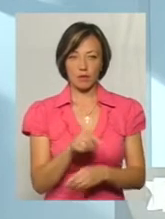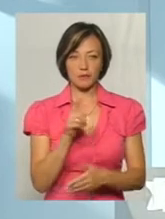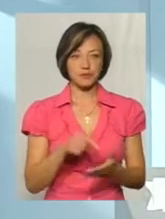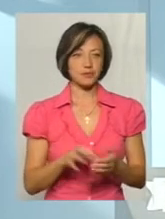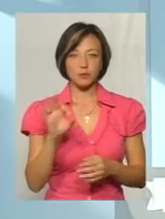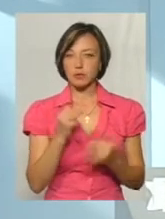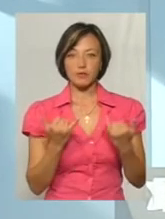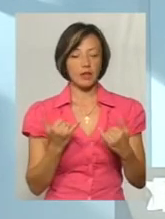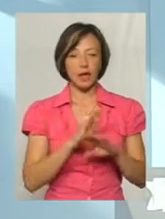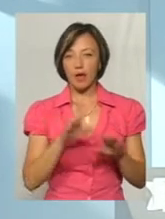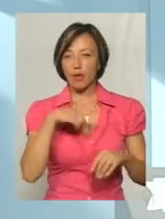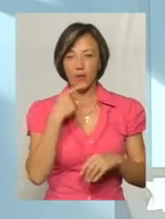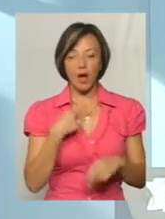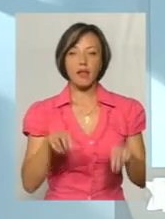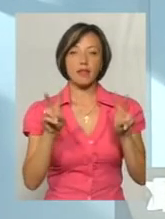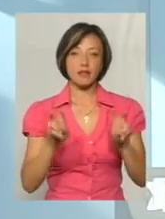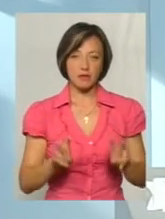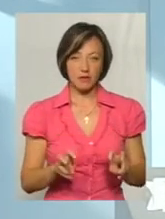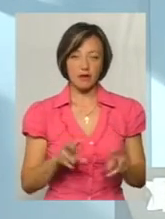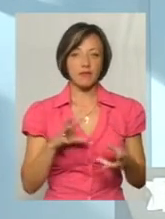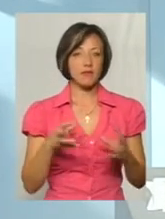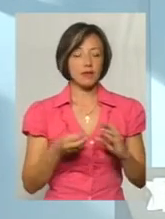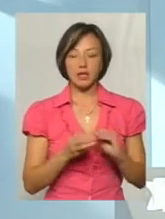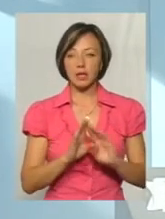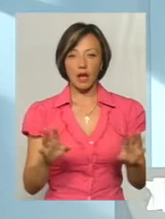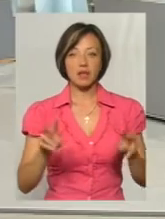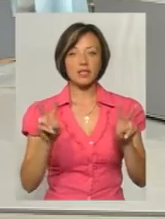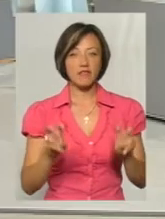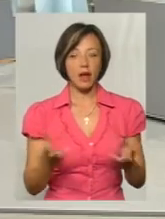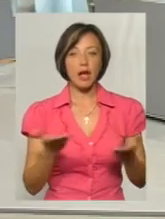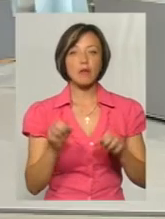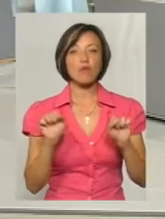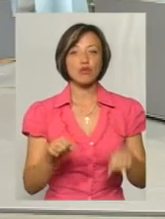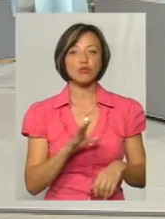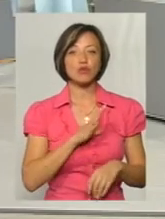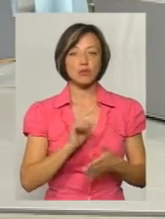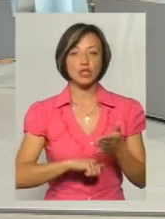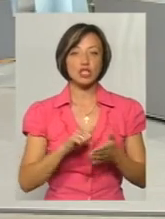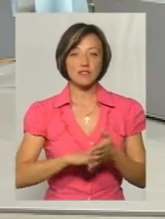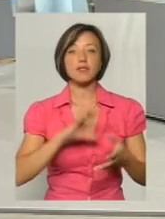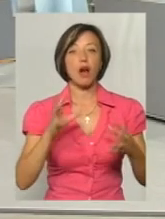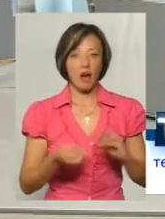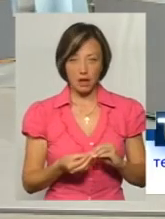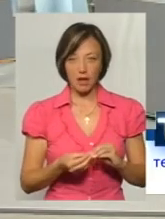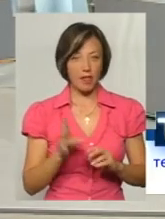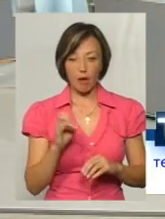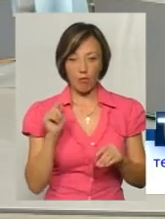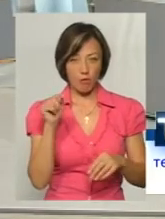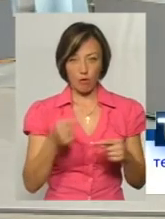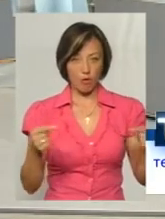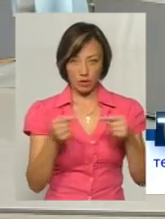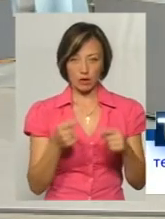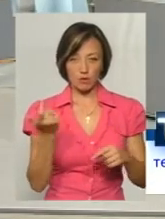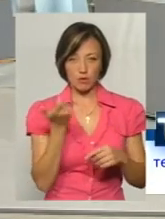я зараз не говорю. Я називаю, ще висновків немає, так? Я називаю, угу, які можуть бути причини взагалі, не по господарству